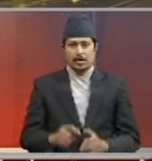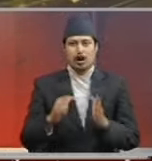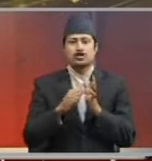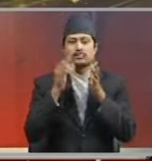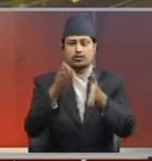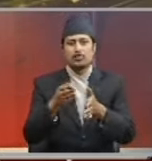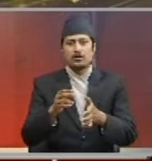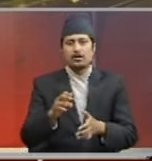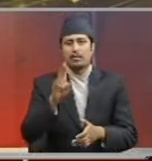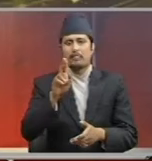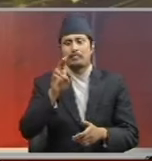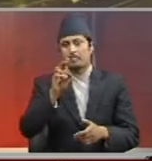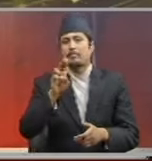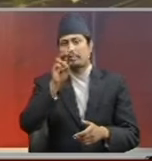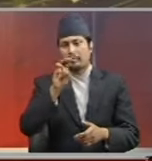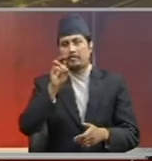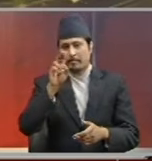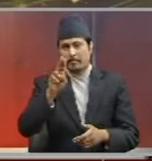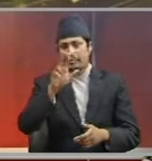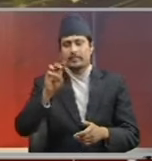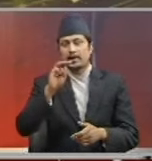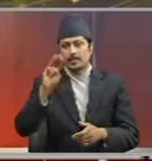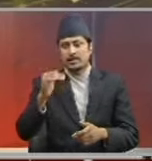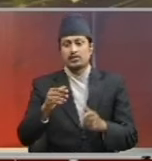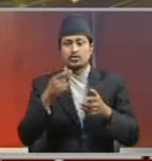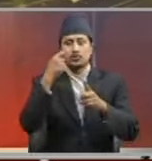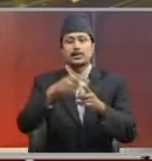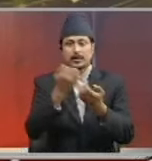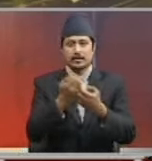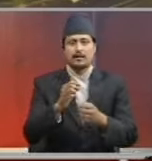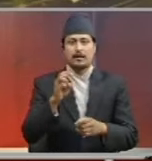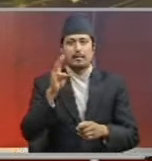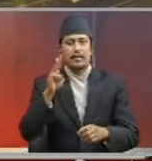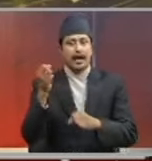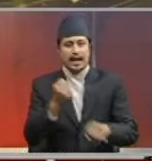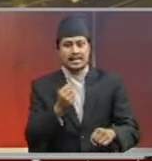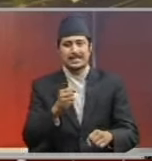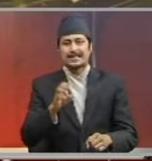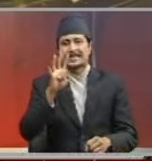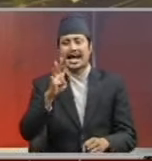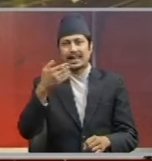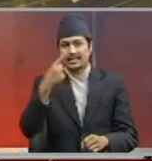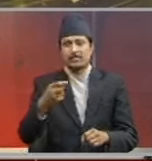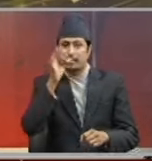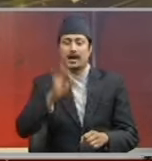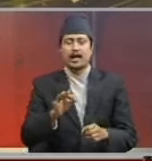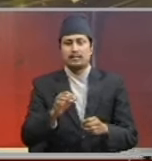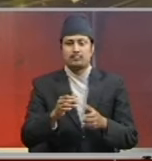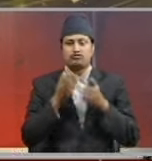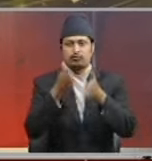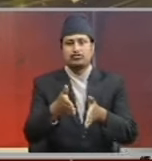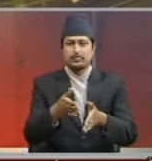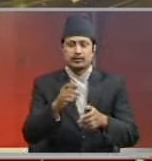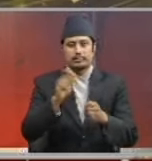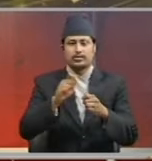कञ्चनपुरको भीमदत्त नगरपालिका र दोधारा चाँदनीलाई जोड्ने गरी महाकाली नदीमा 4 लेनको पक्की पुल निर्माण प्रक्रिया